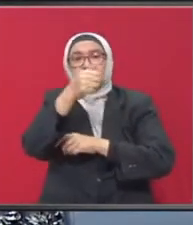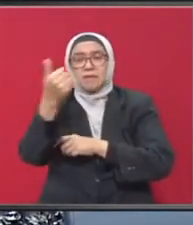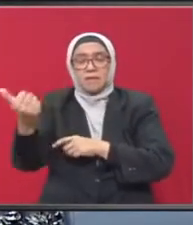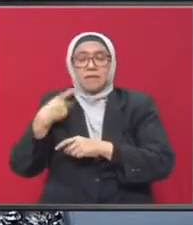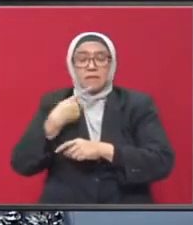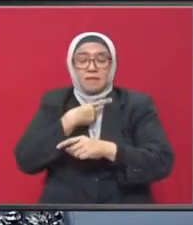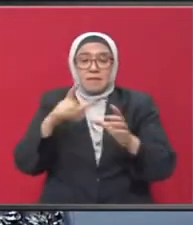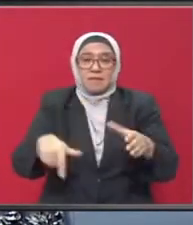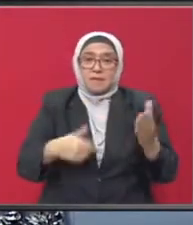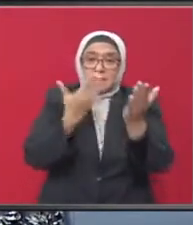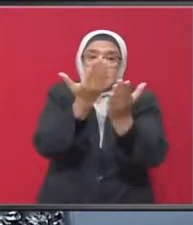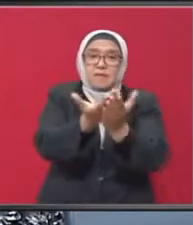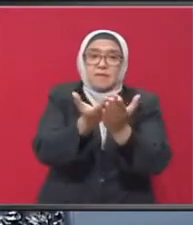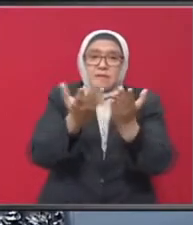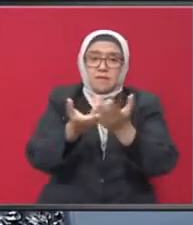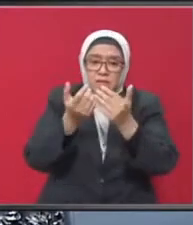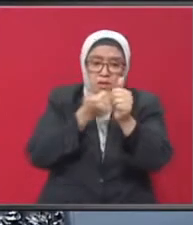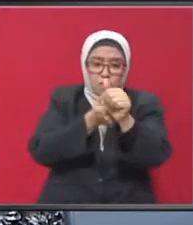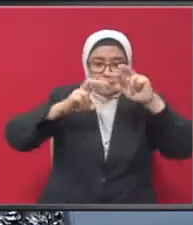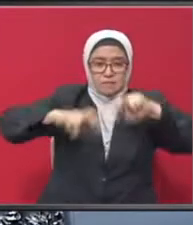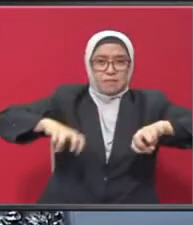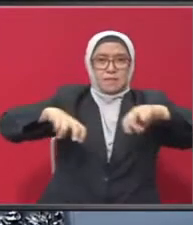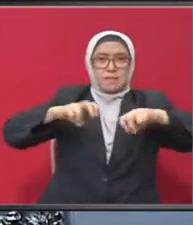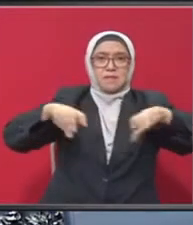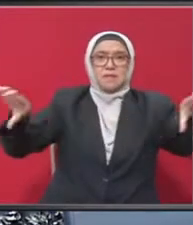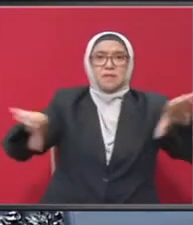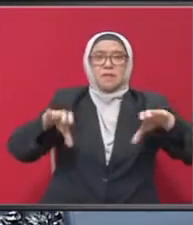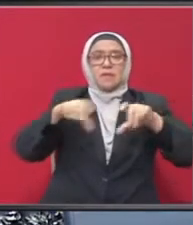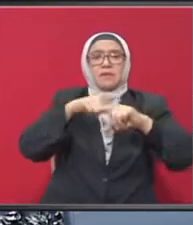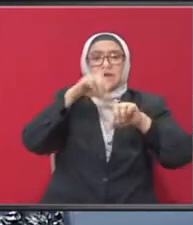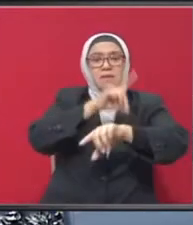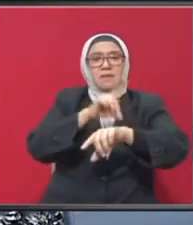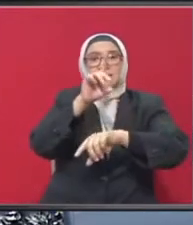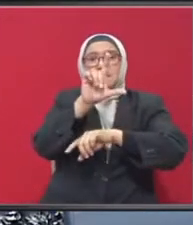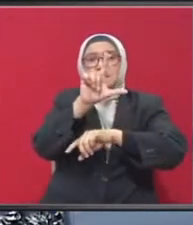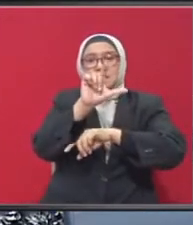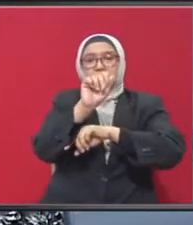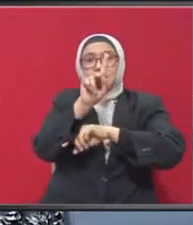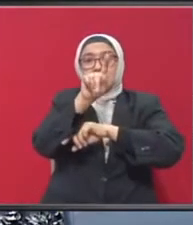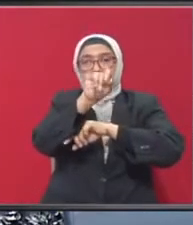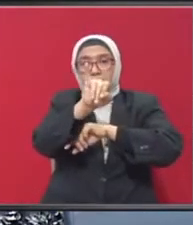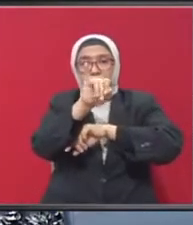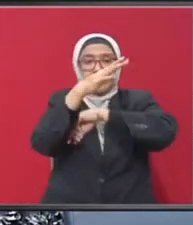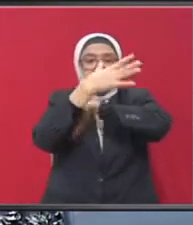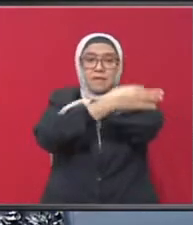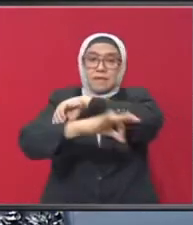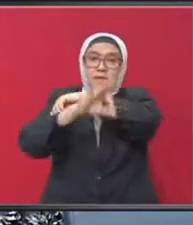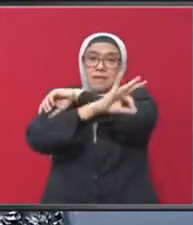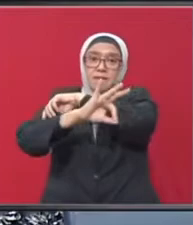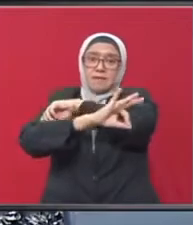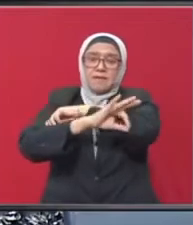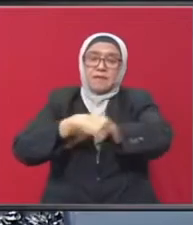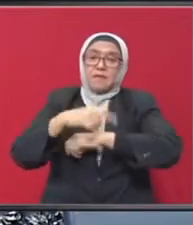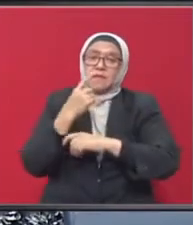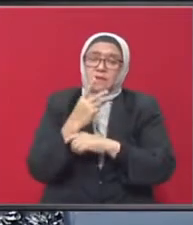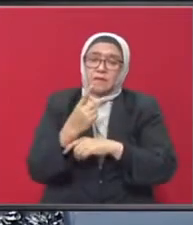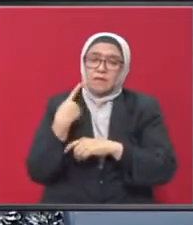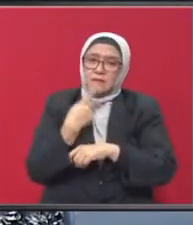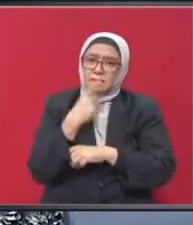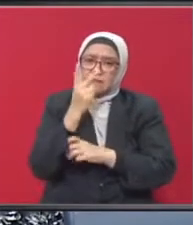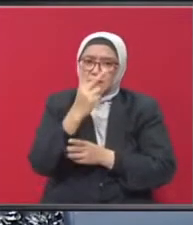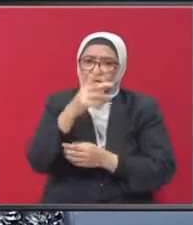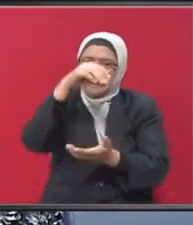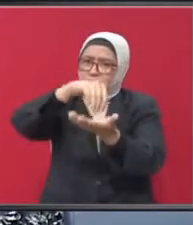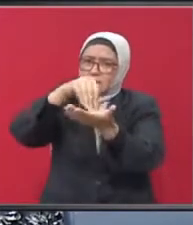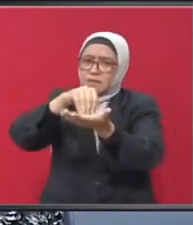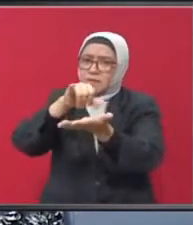perkenalkan kita laksanakan this time AGM Dilah kain lagi 9 dimana disitu kita dapat buktikan bahwa pada